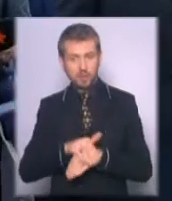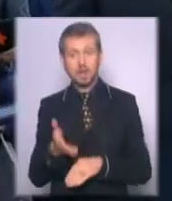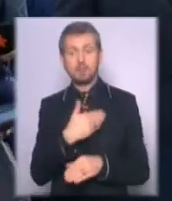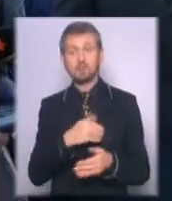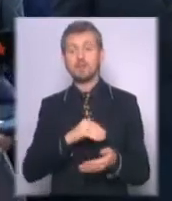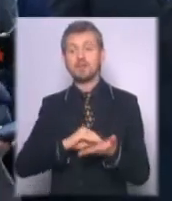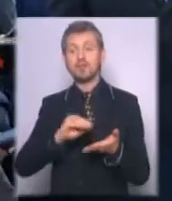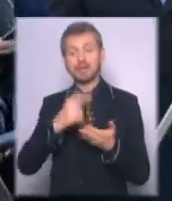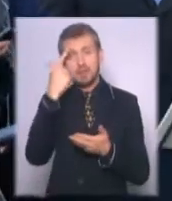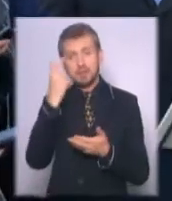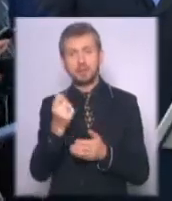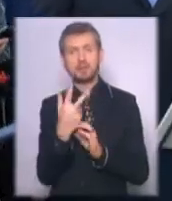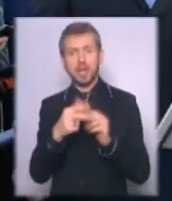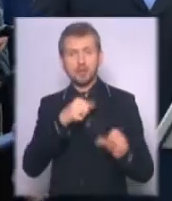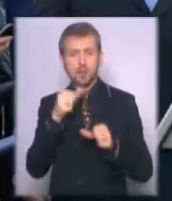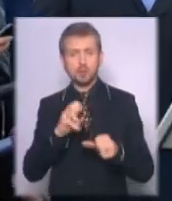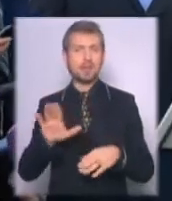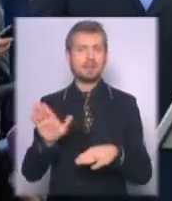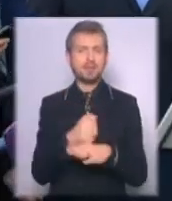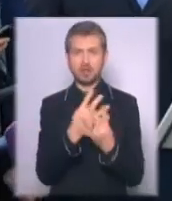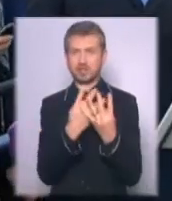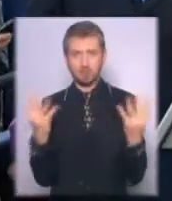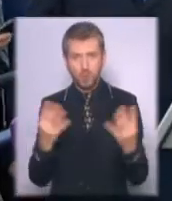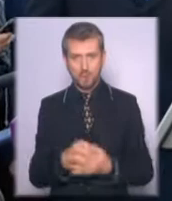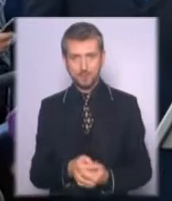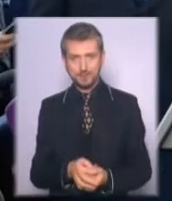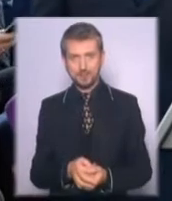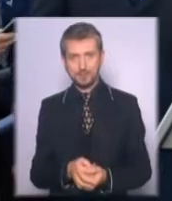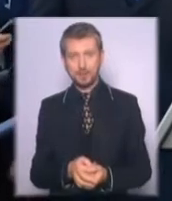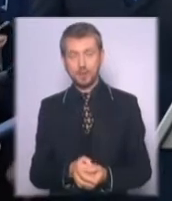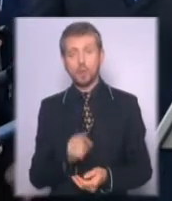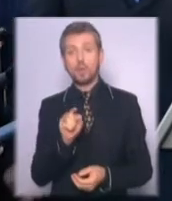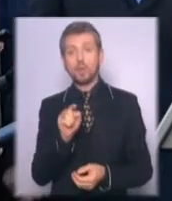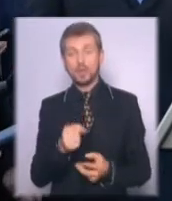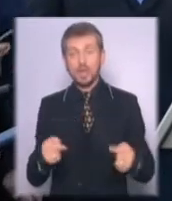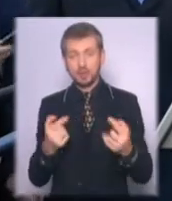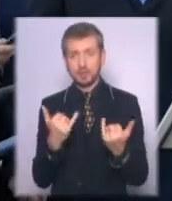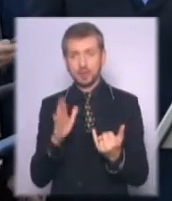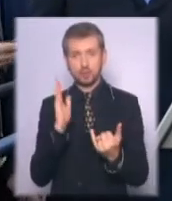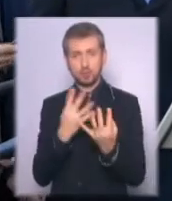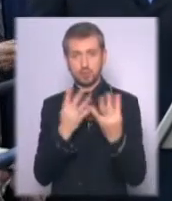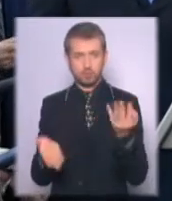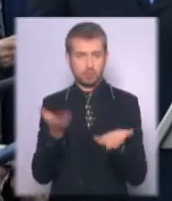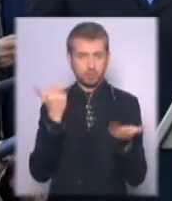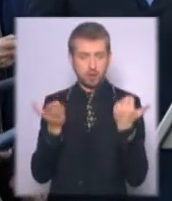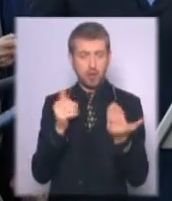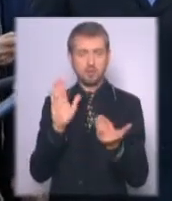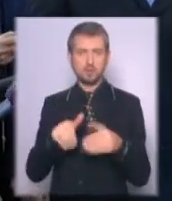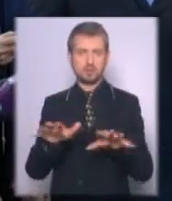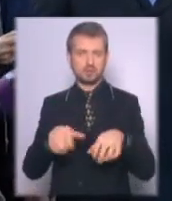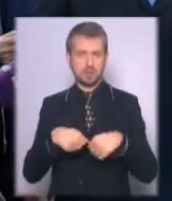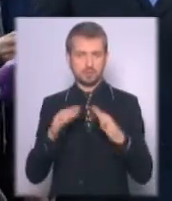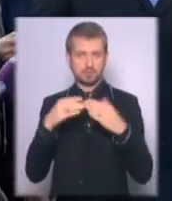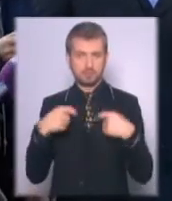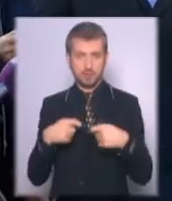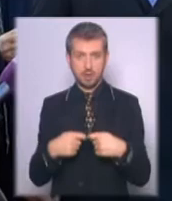13-м роком виписаний на демонтаж забору. У них, відповідно, ми зараз будемо демонтувати забор, після цього забирати ці конструкції.